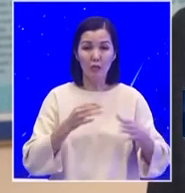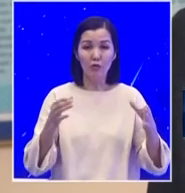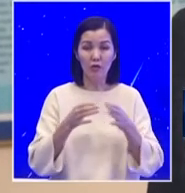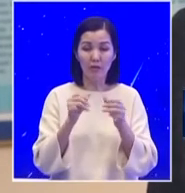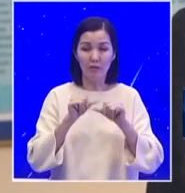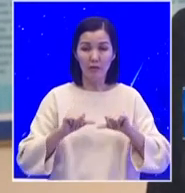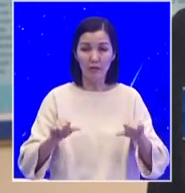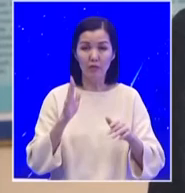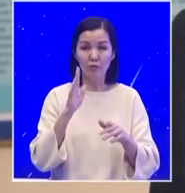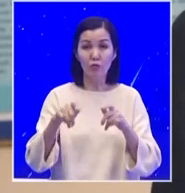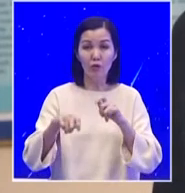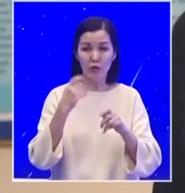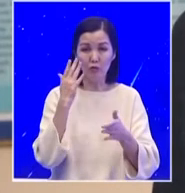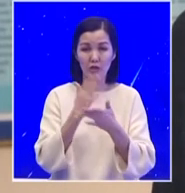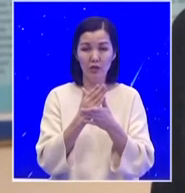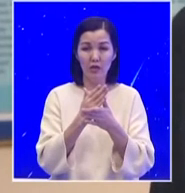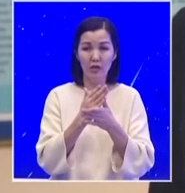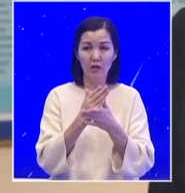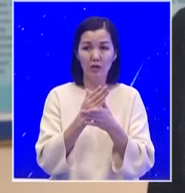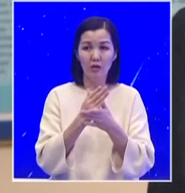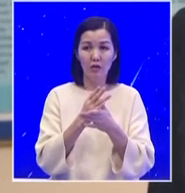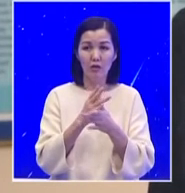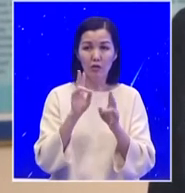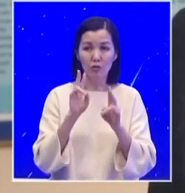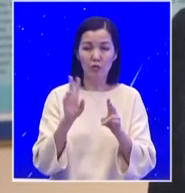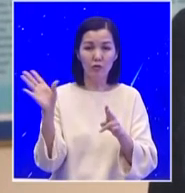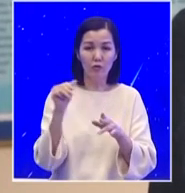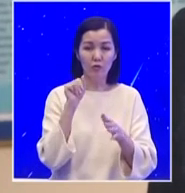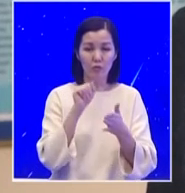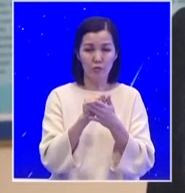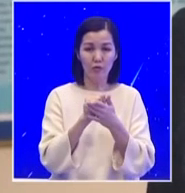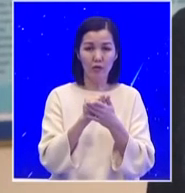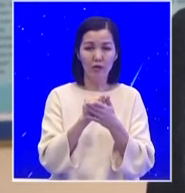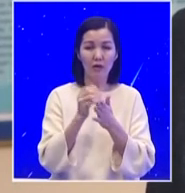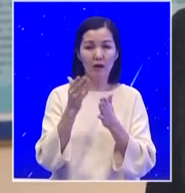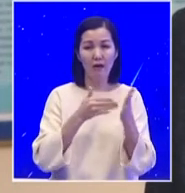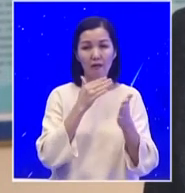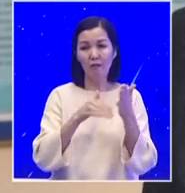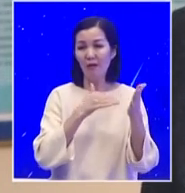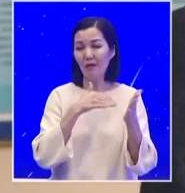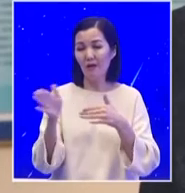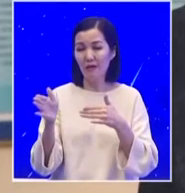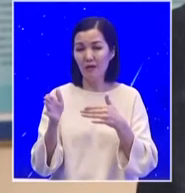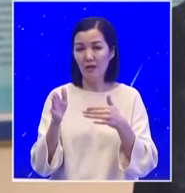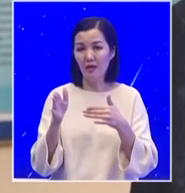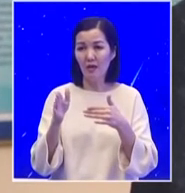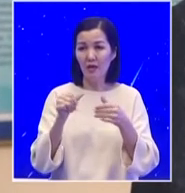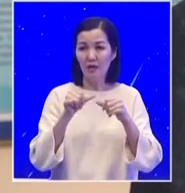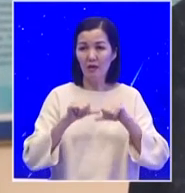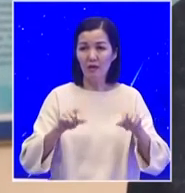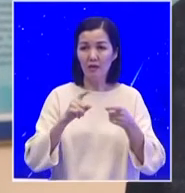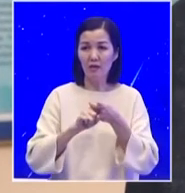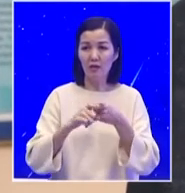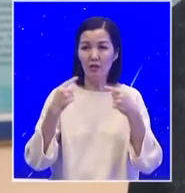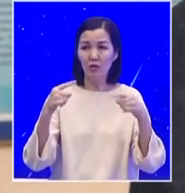лоте найдутся нарушения, то, естественно, все будет отменяться. И в отношении членов земельной комиссии и